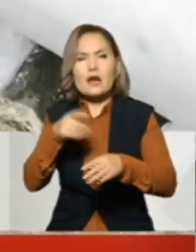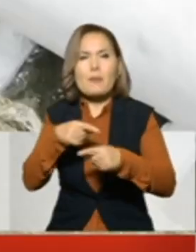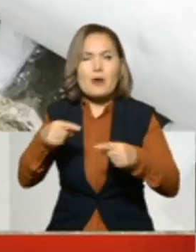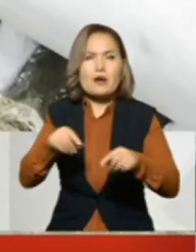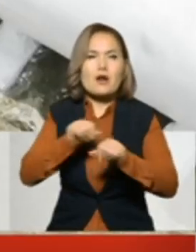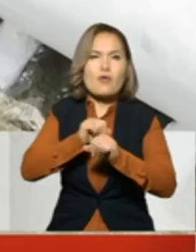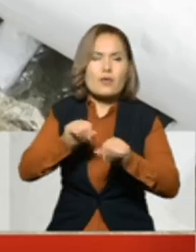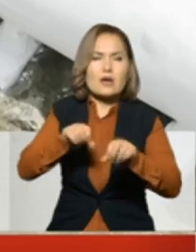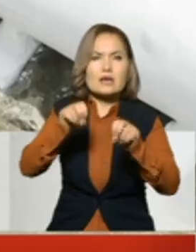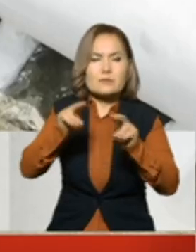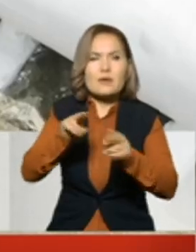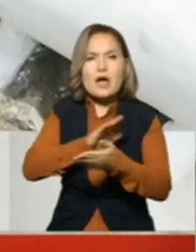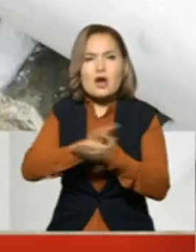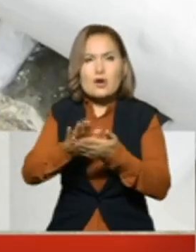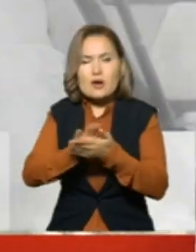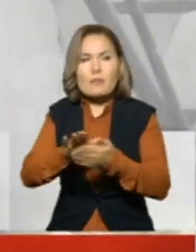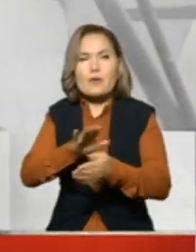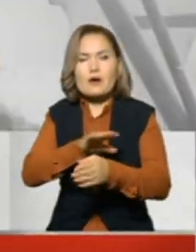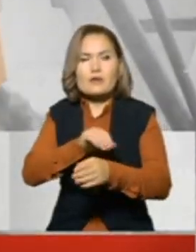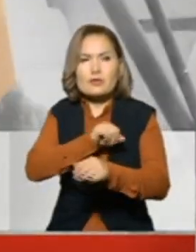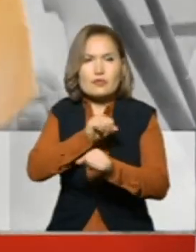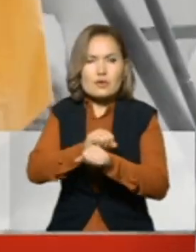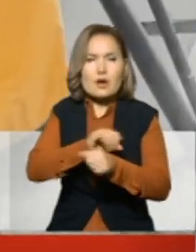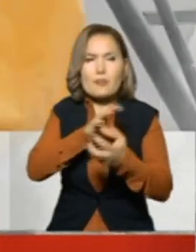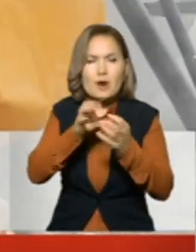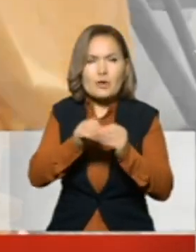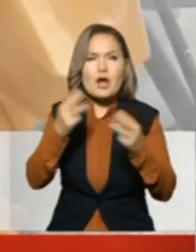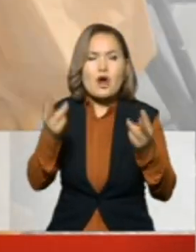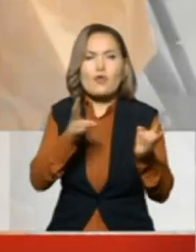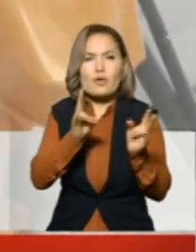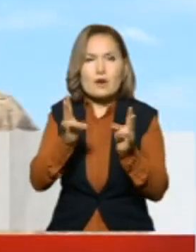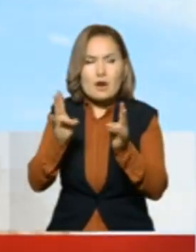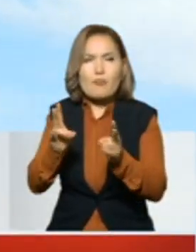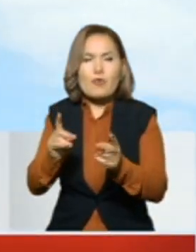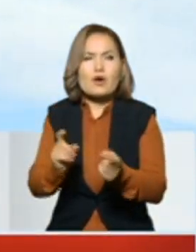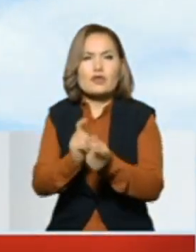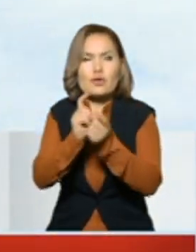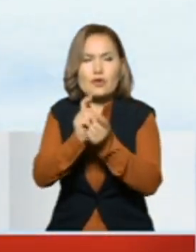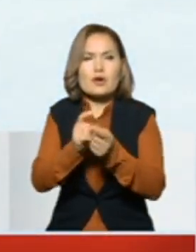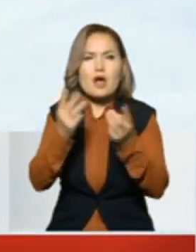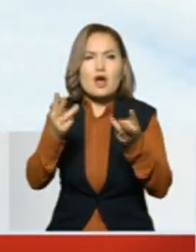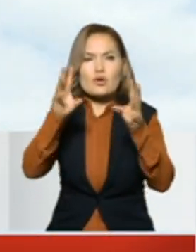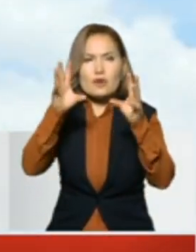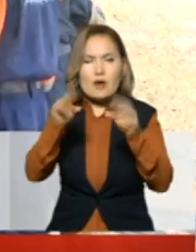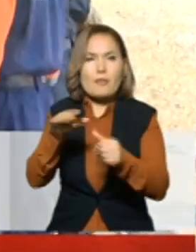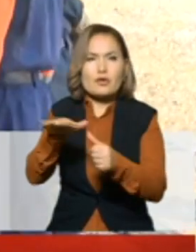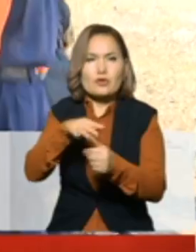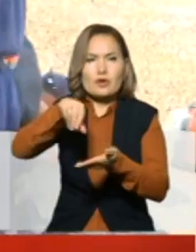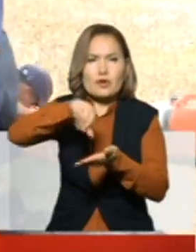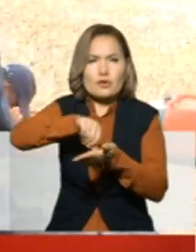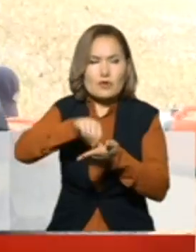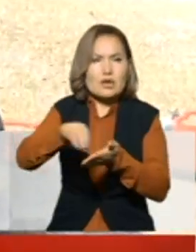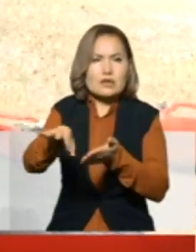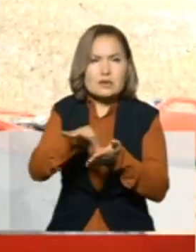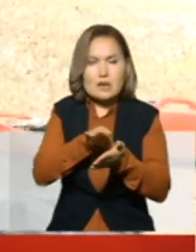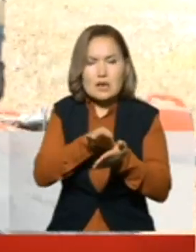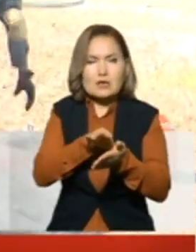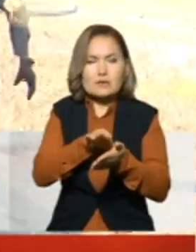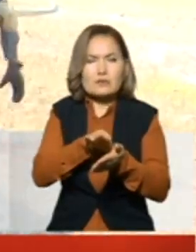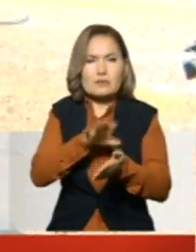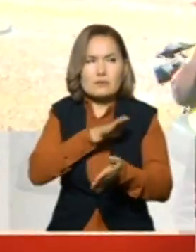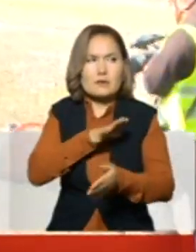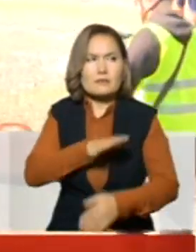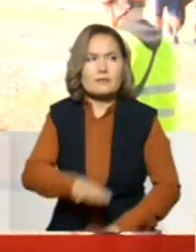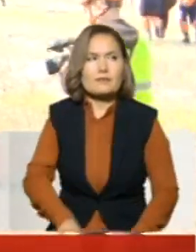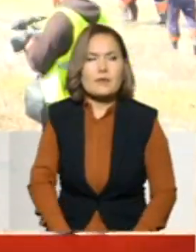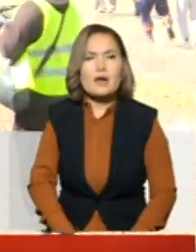төгілген қауіпті жерді залалсыздандырды. Бірнеше ғимаратта өрт шығып, қызыл жалынды сөндіруге тікұшақтар көмекке келді. Қазір мына жерде екі жолаушылар